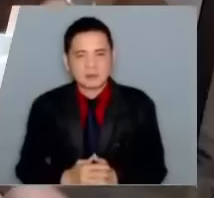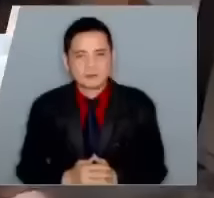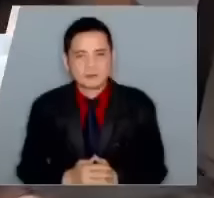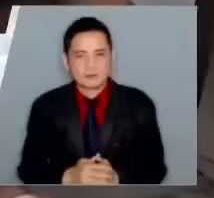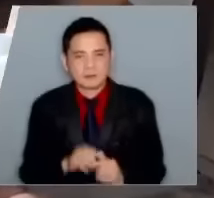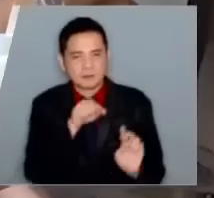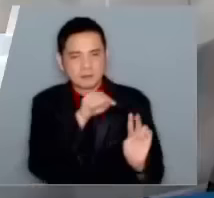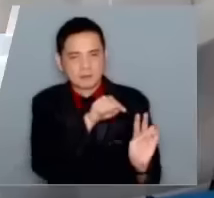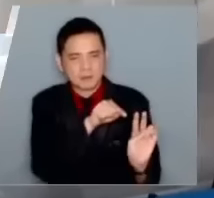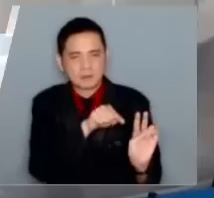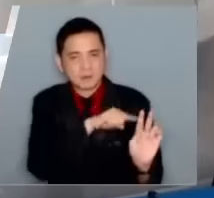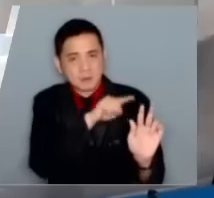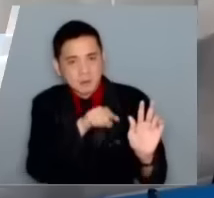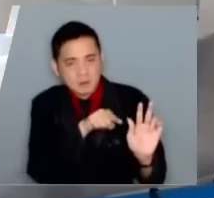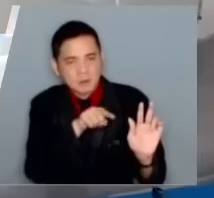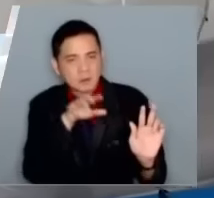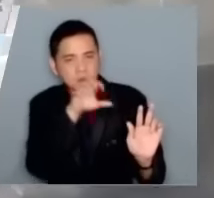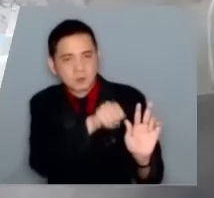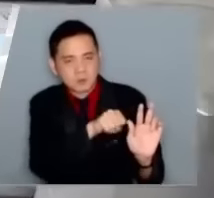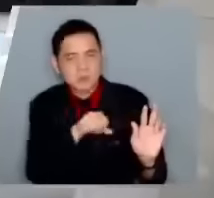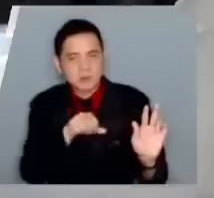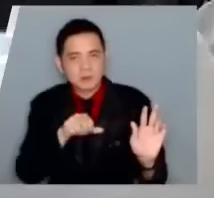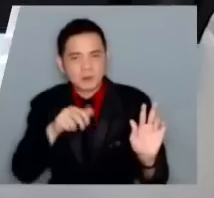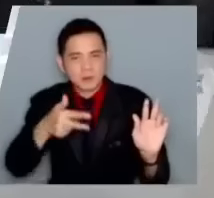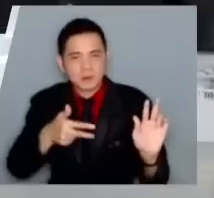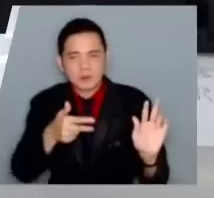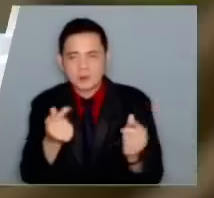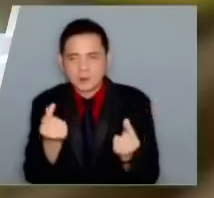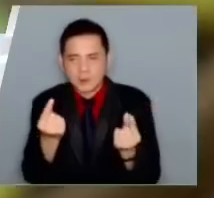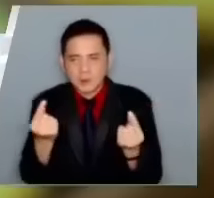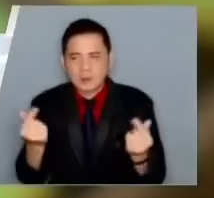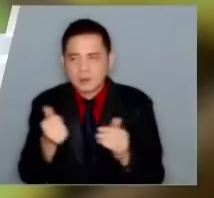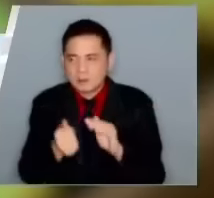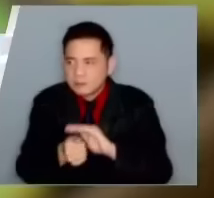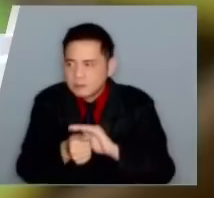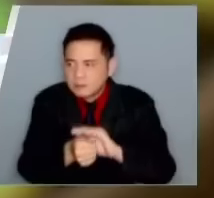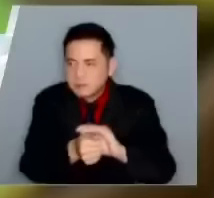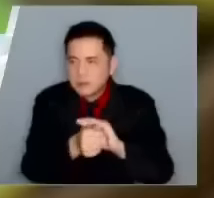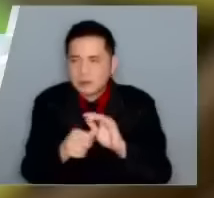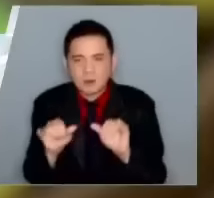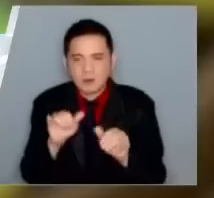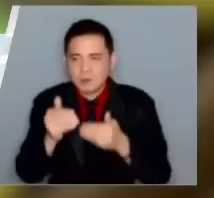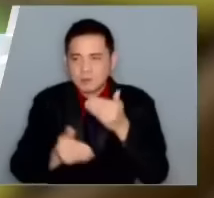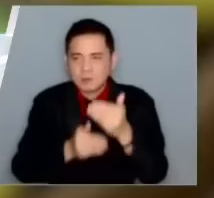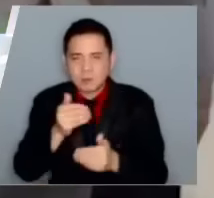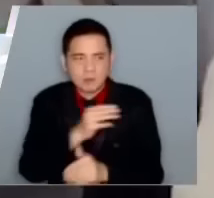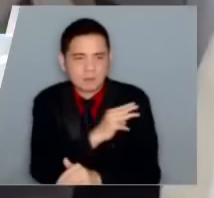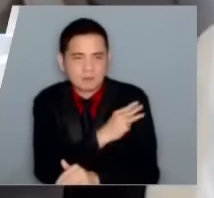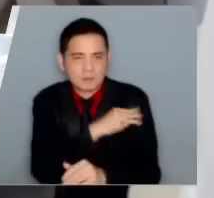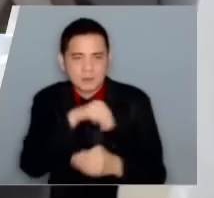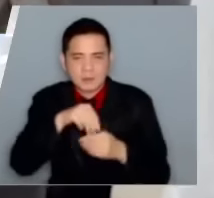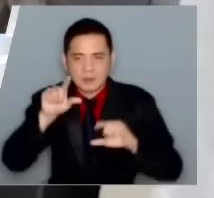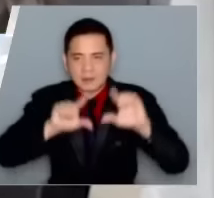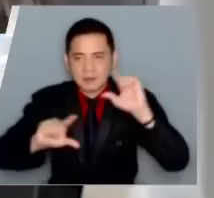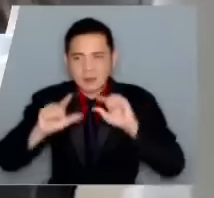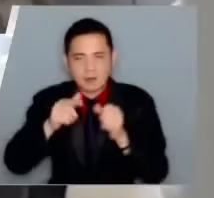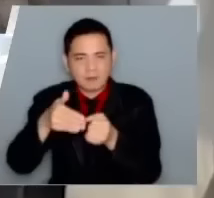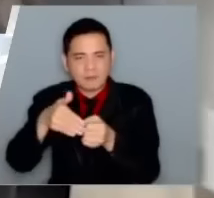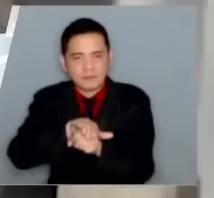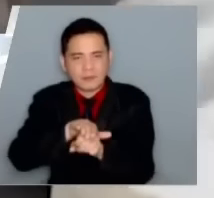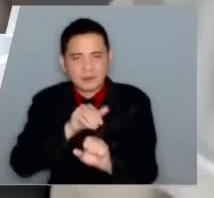ang mga nabubulok na pagkain para pagtakpan ng amoy ng mga pinoprosesong marihuana sa mini laboratory. Naaresto ang dalawang